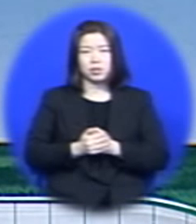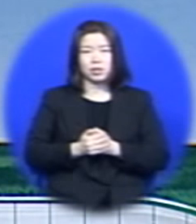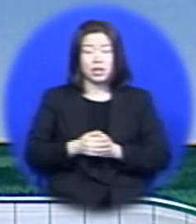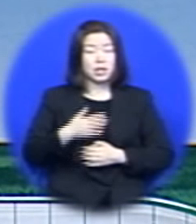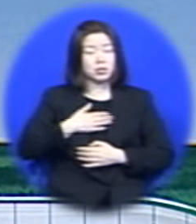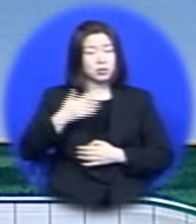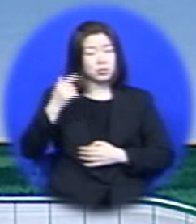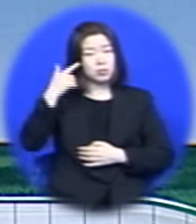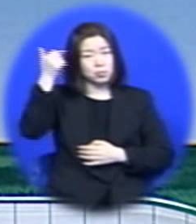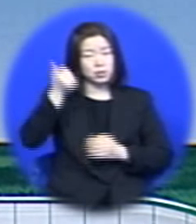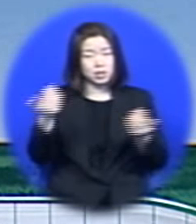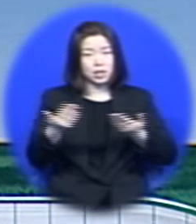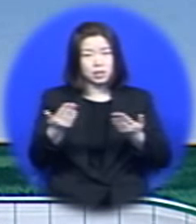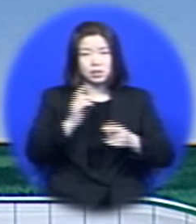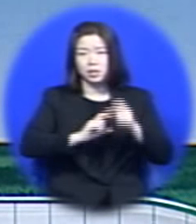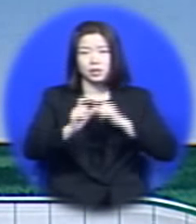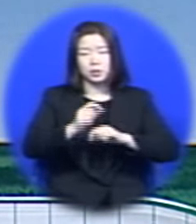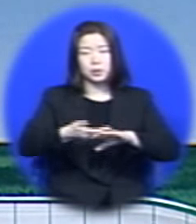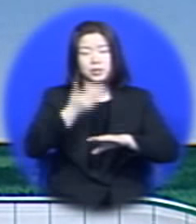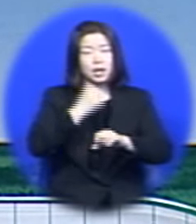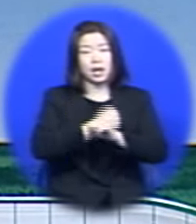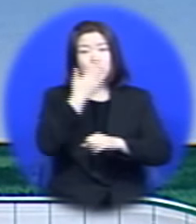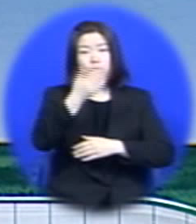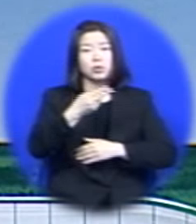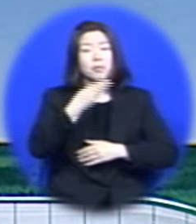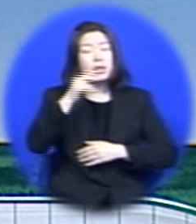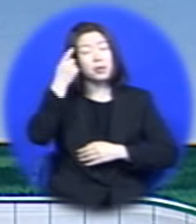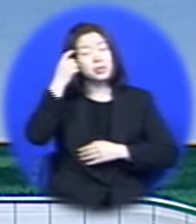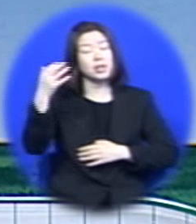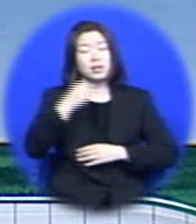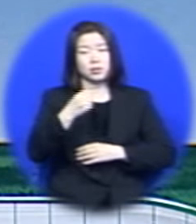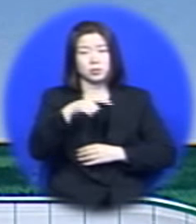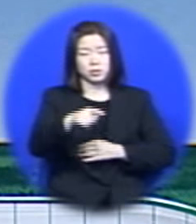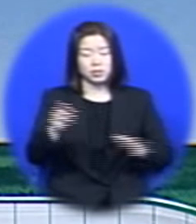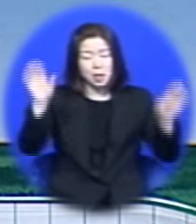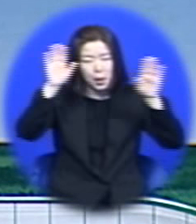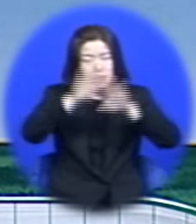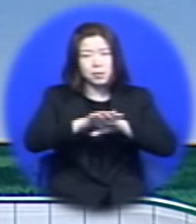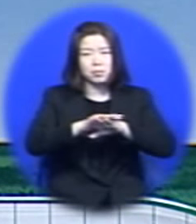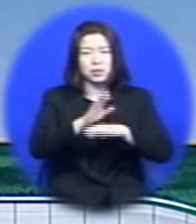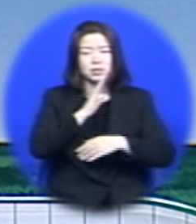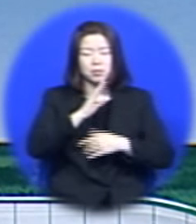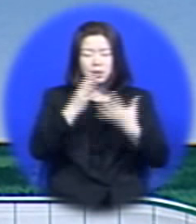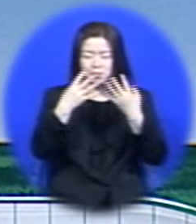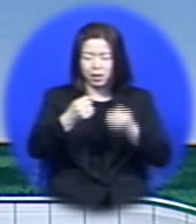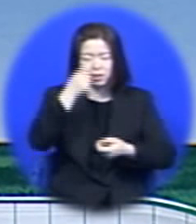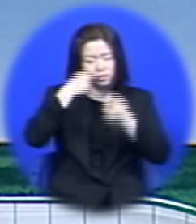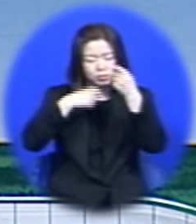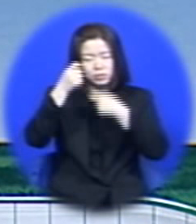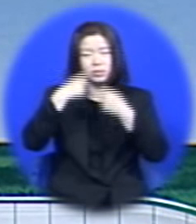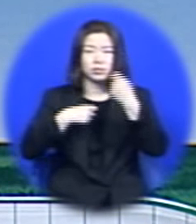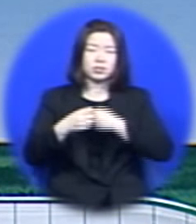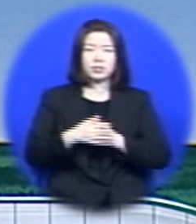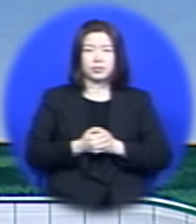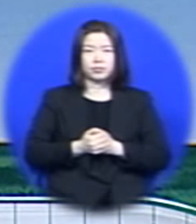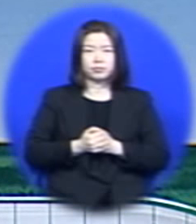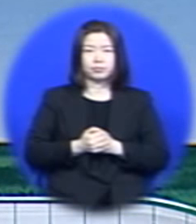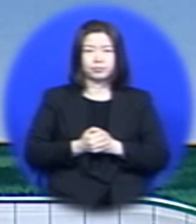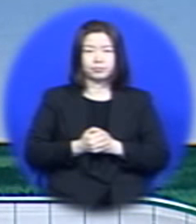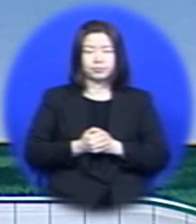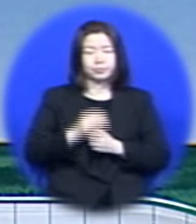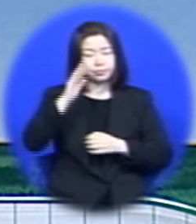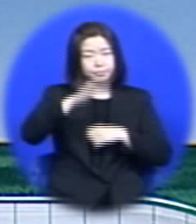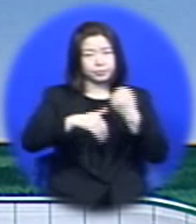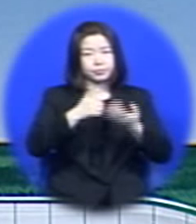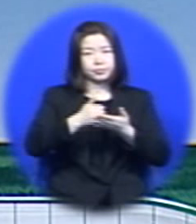저는 목회를 더 이상 할 수가 없다고 생각했어요. 그날 밤에 정말 많이 울었어요.